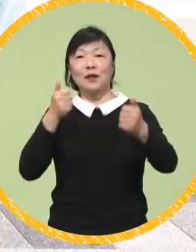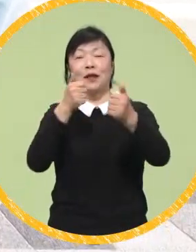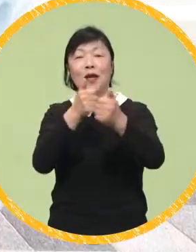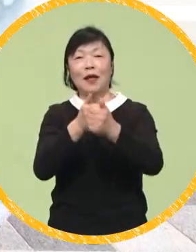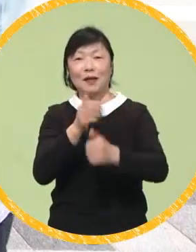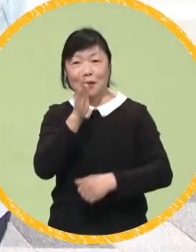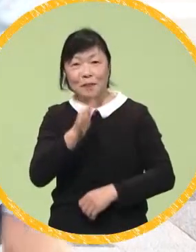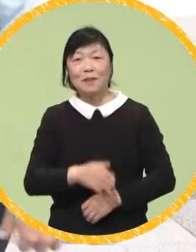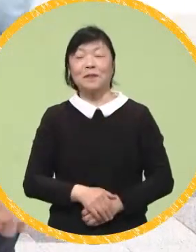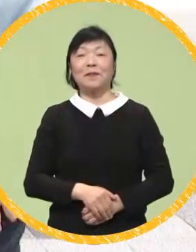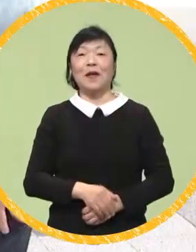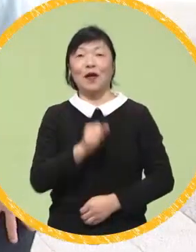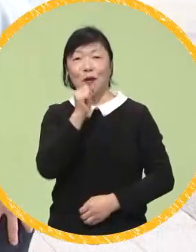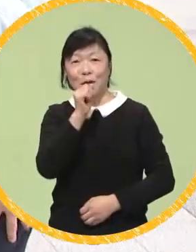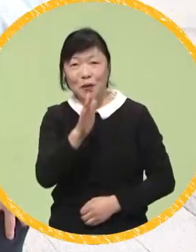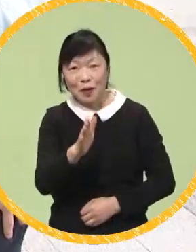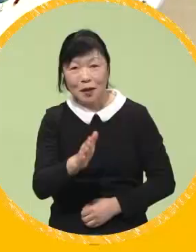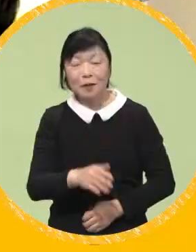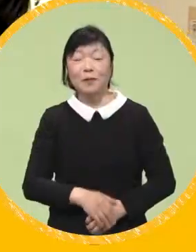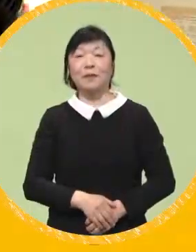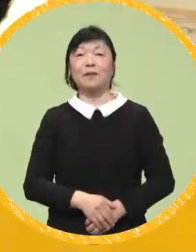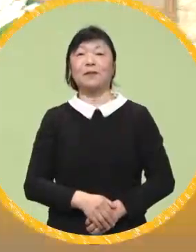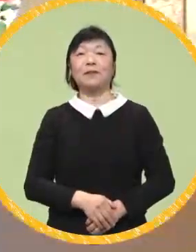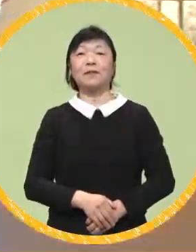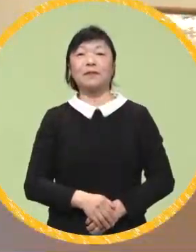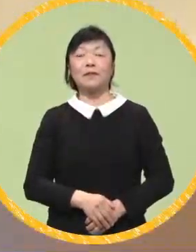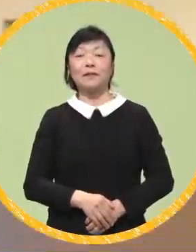いただきたいと思いいいやーよろしくお願いします